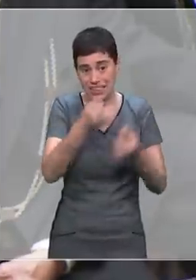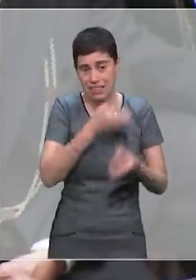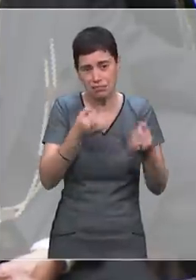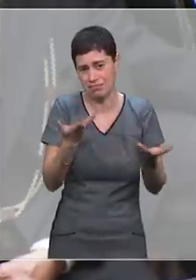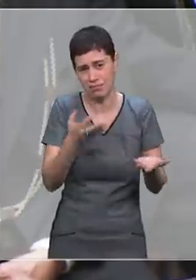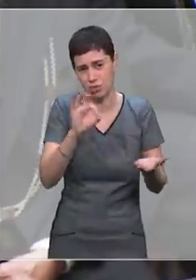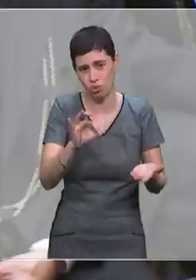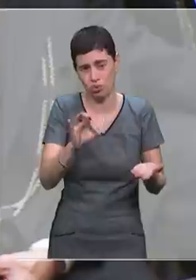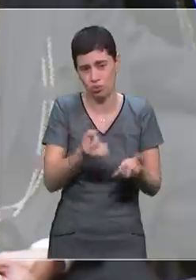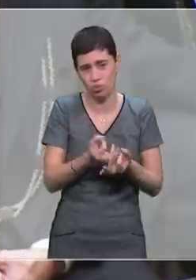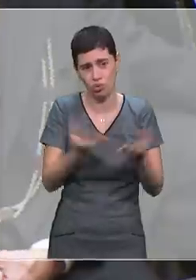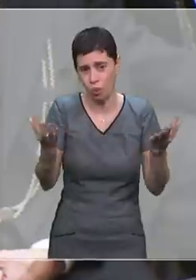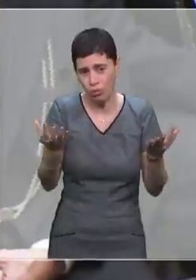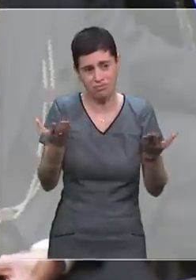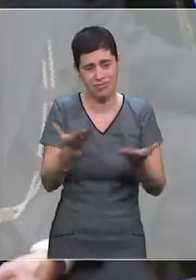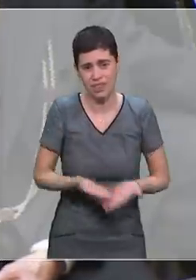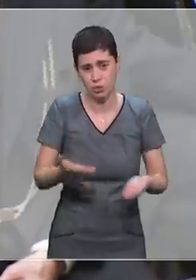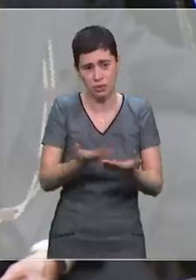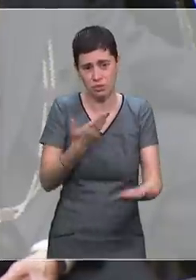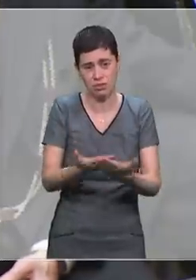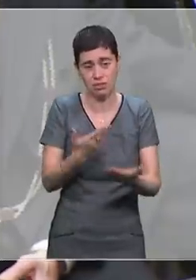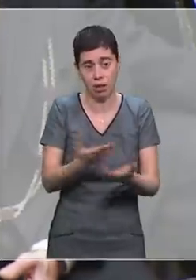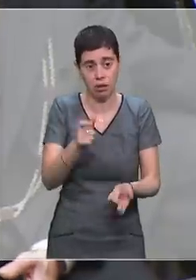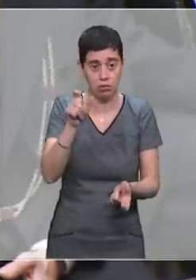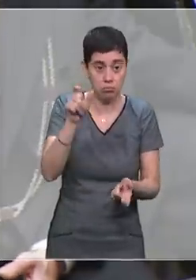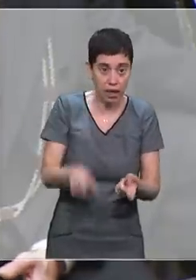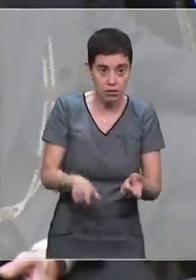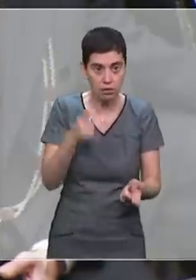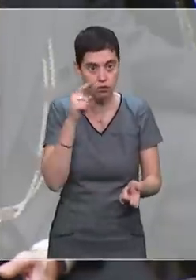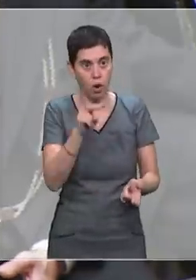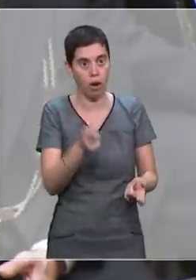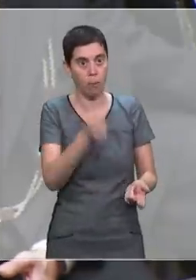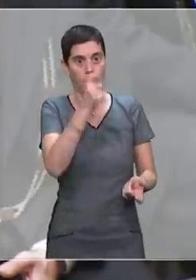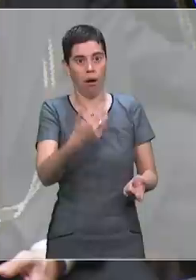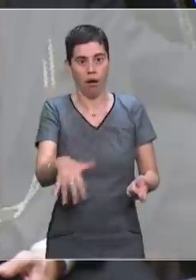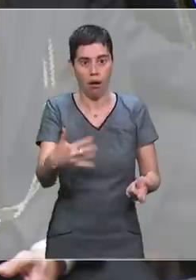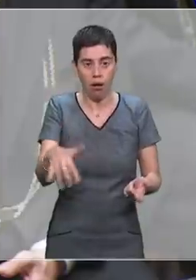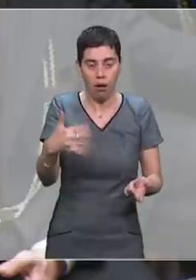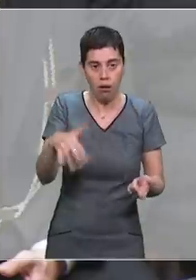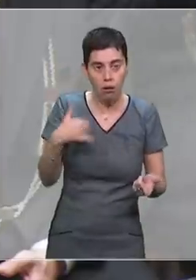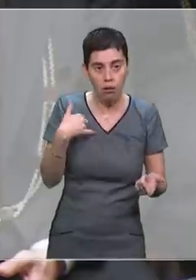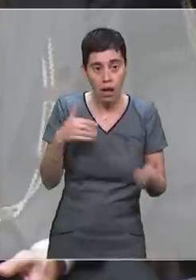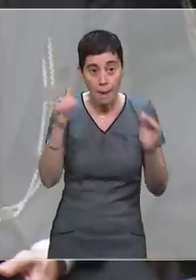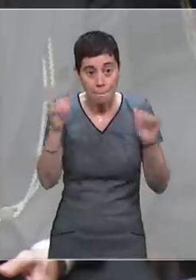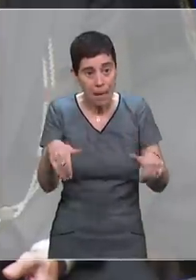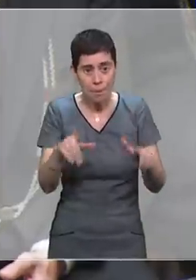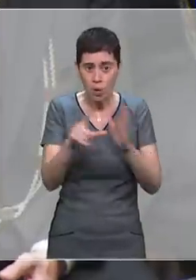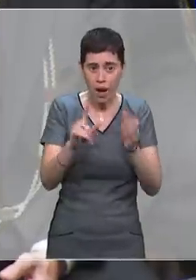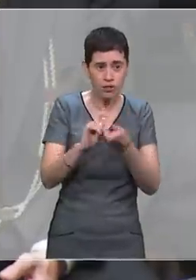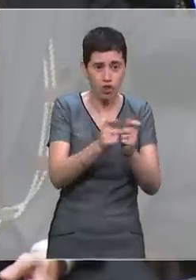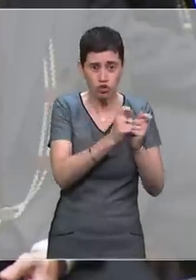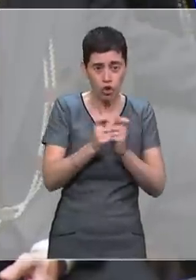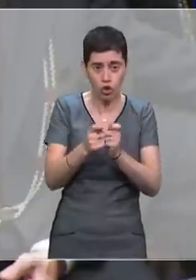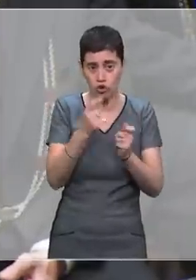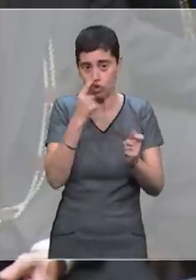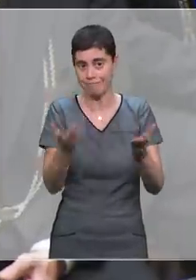trop, qui sont des cas qui frappent l'opinion publique et qui montrent que nous avons aujourd'hui, malgré les modifications législatives, un équilibre qui